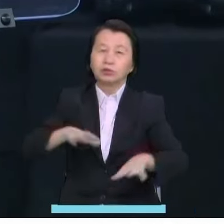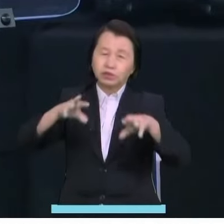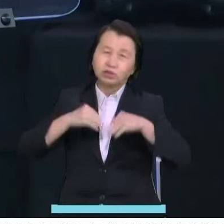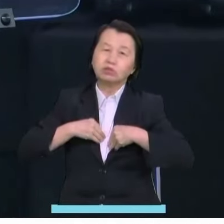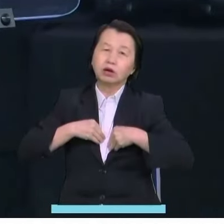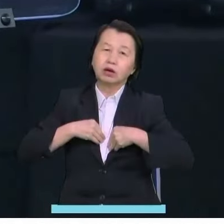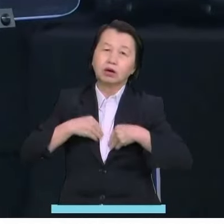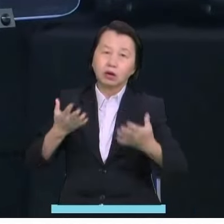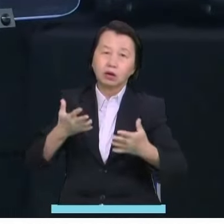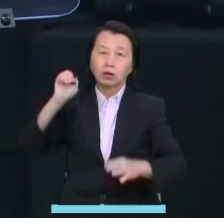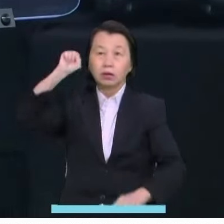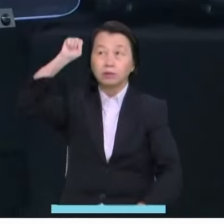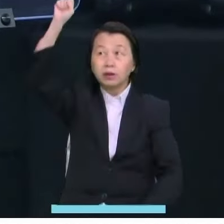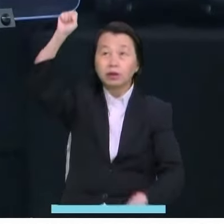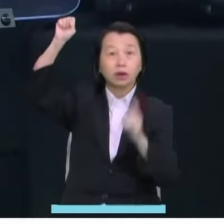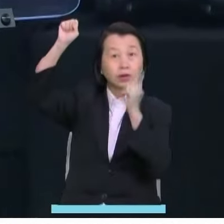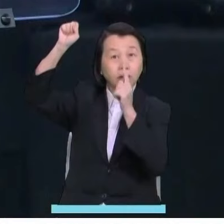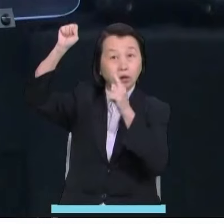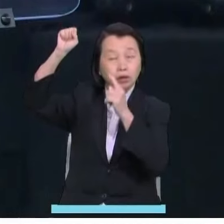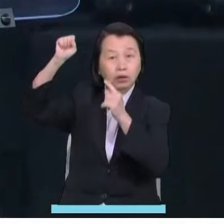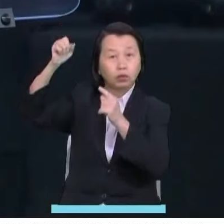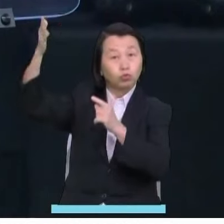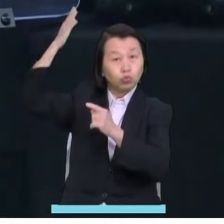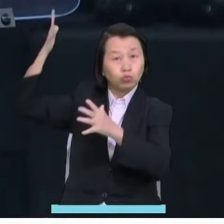kenyataan merdeka ini dicapai